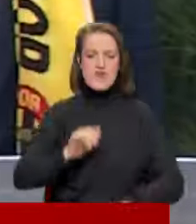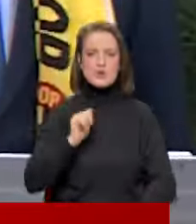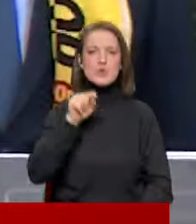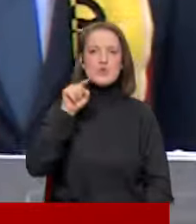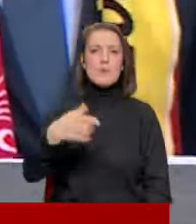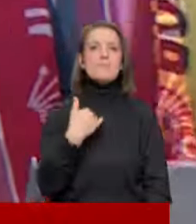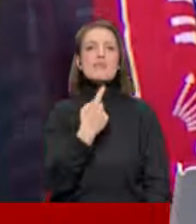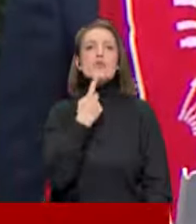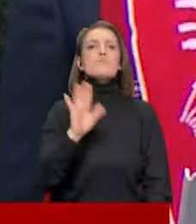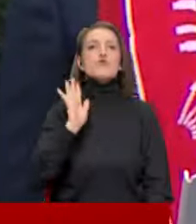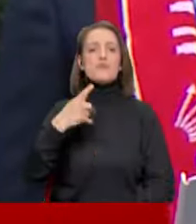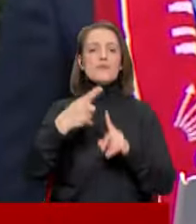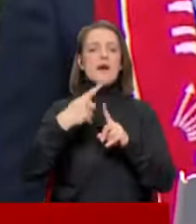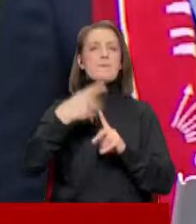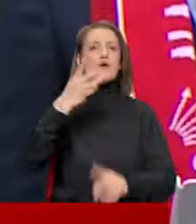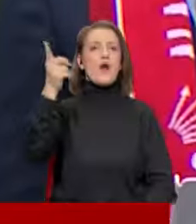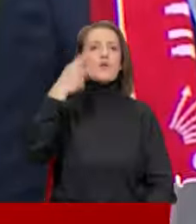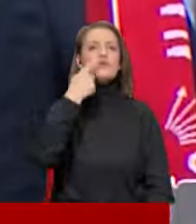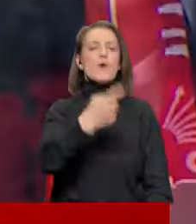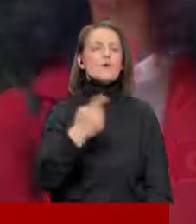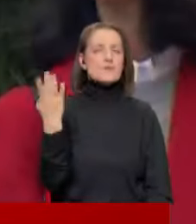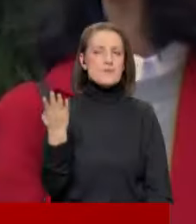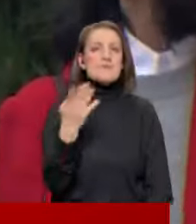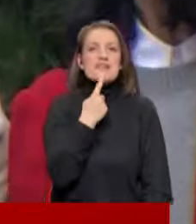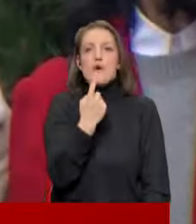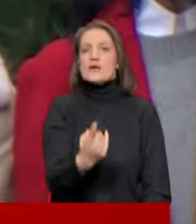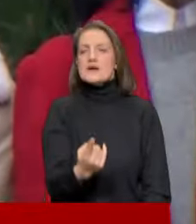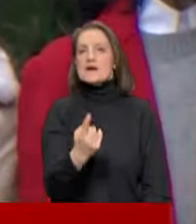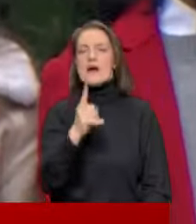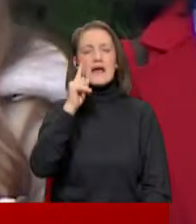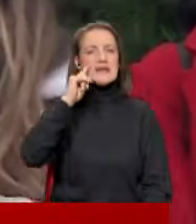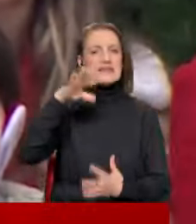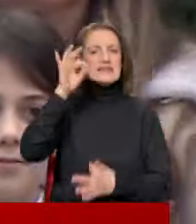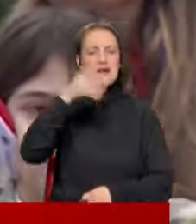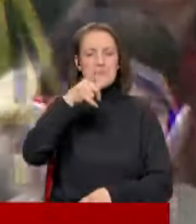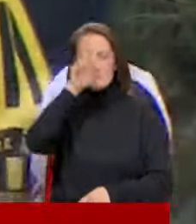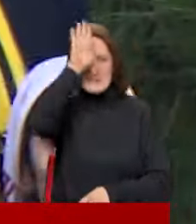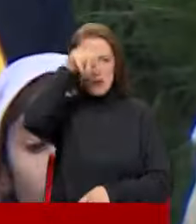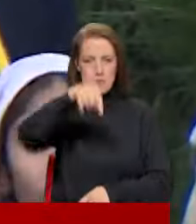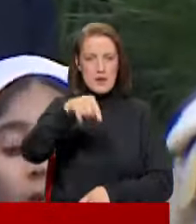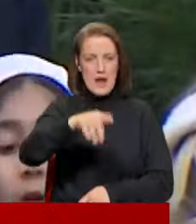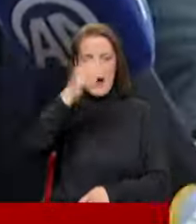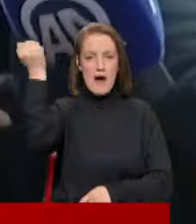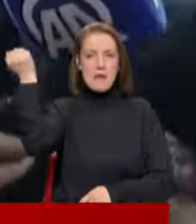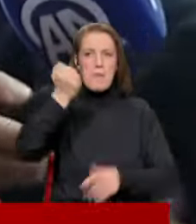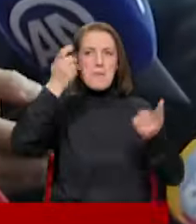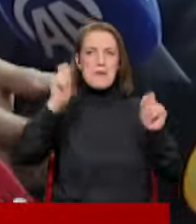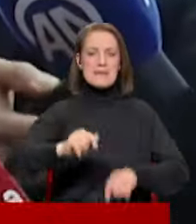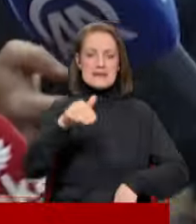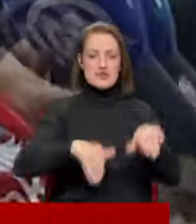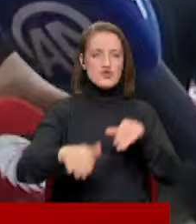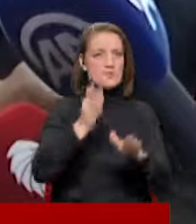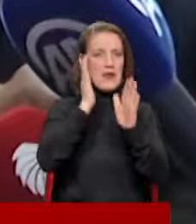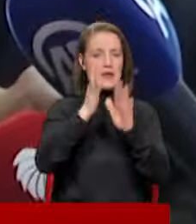Ben demiyorum Tayyip Bey diyor Diyor ki İstanbul'a hançerleri sapladı doğru söylüyor seçimlere